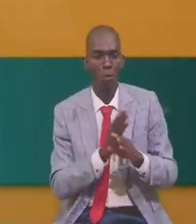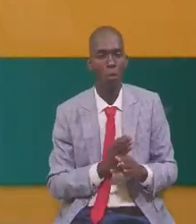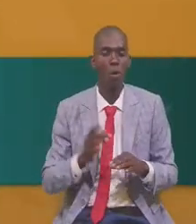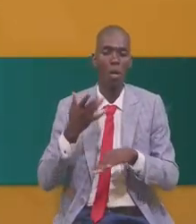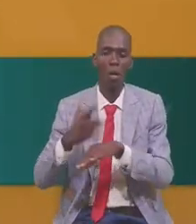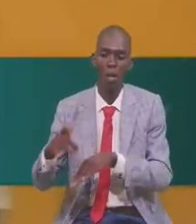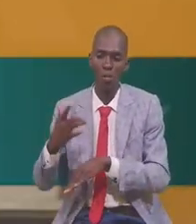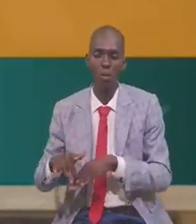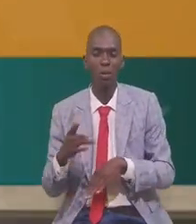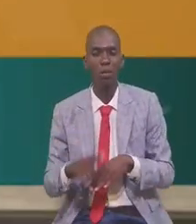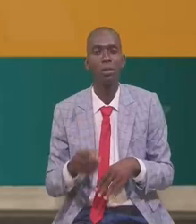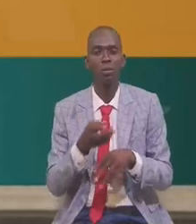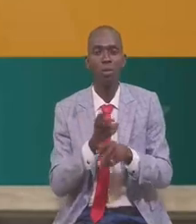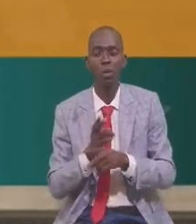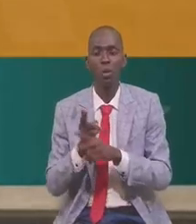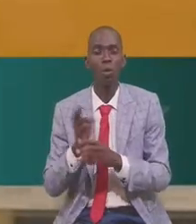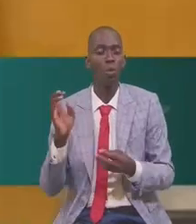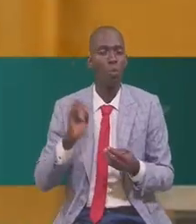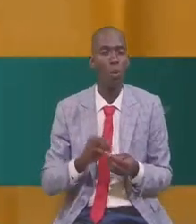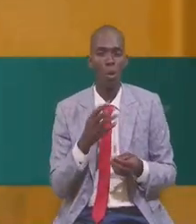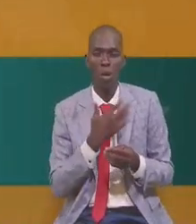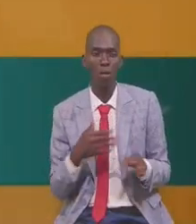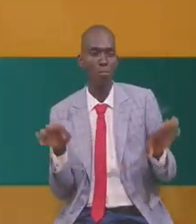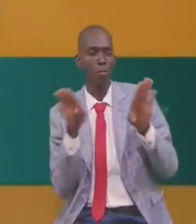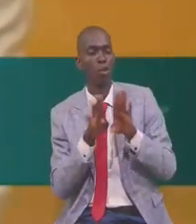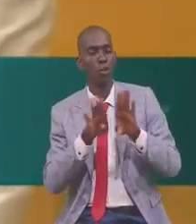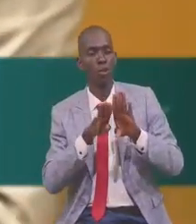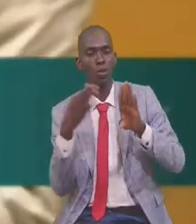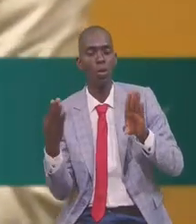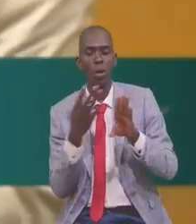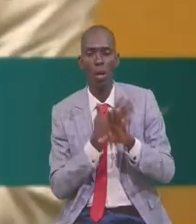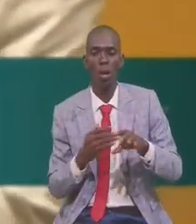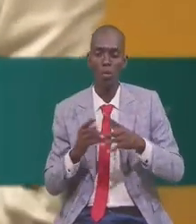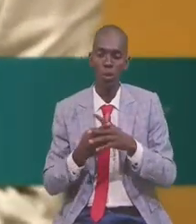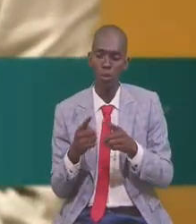vides et commence à verser.